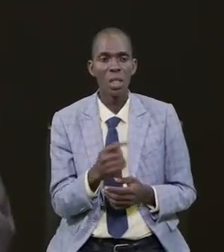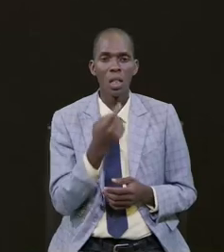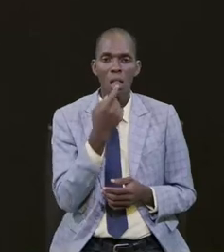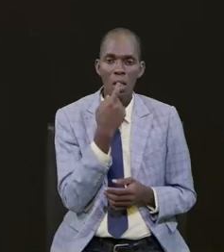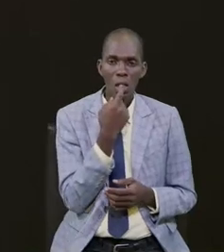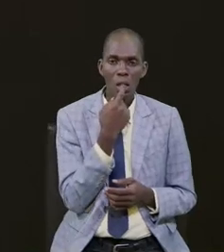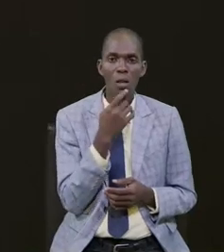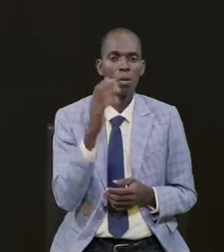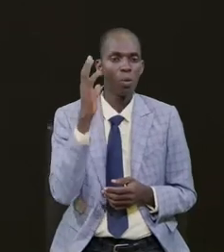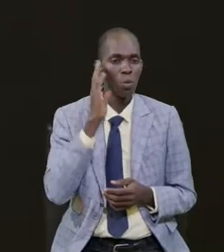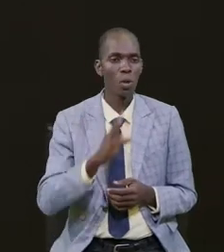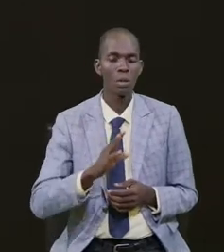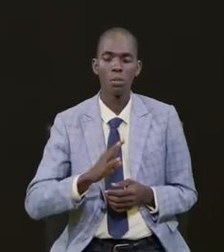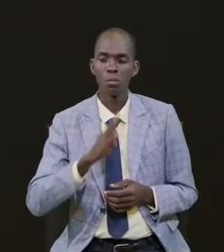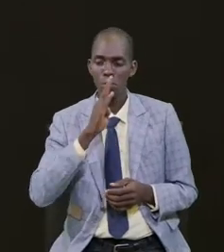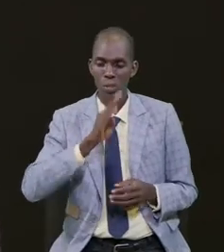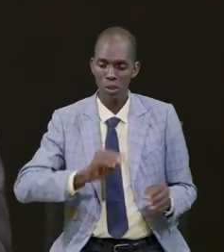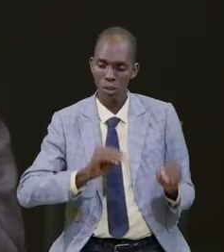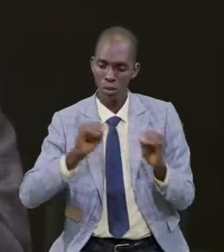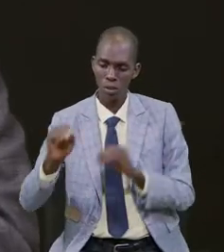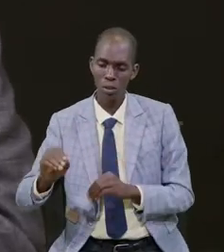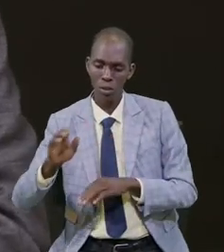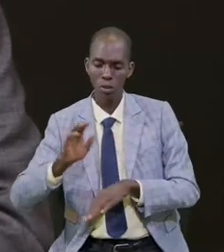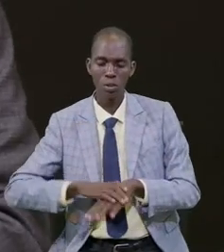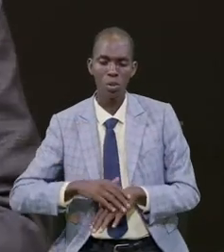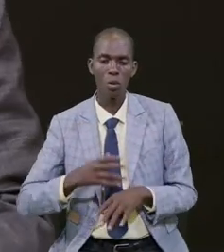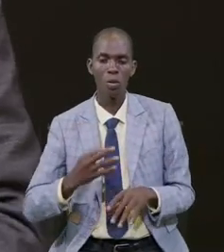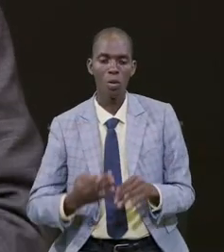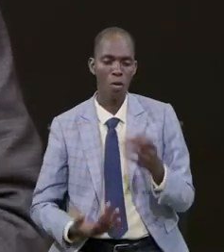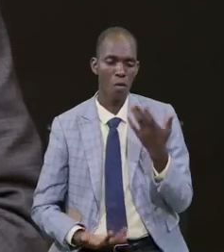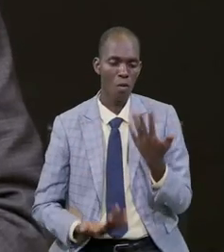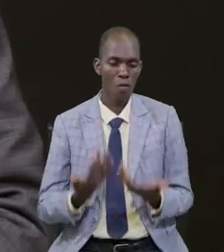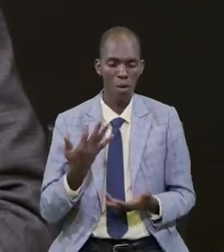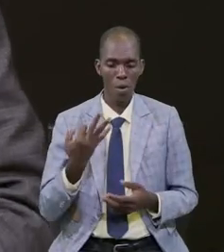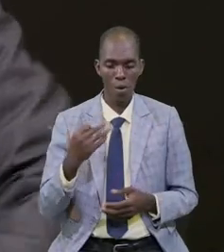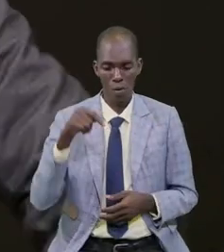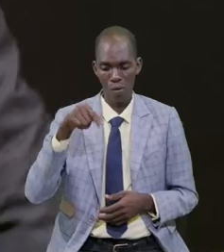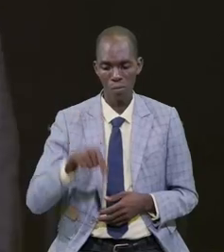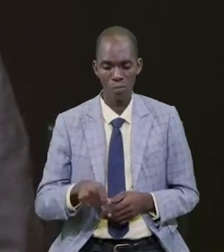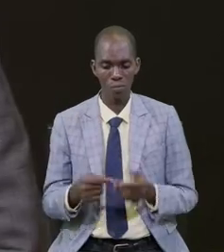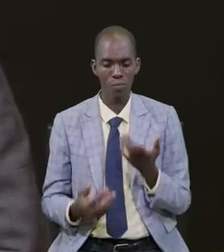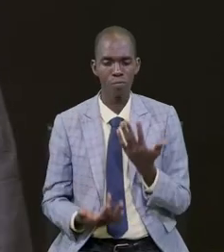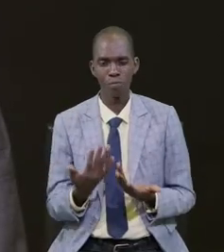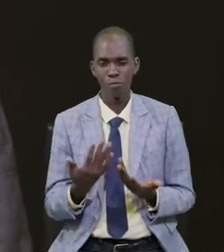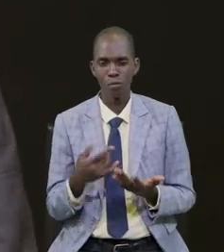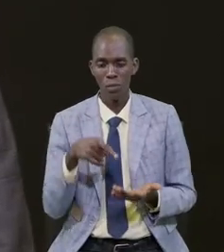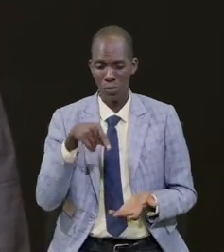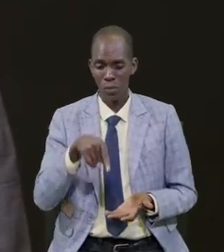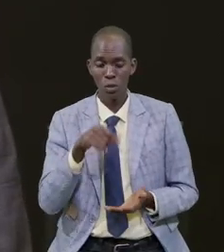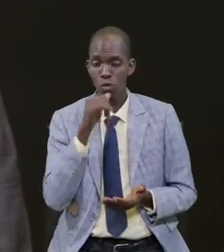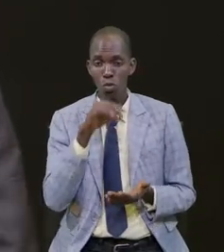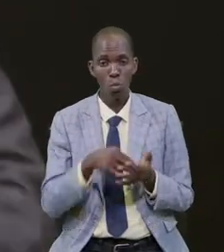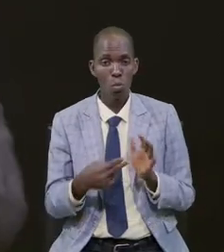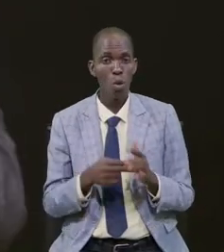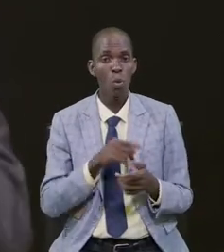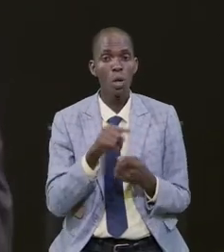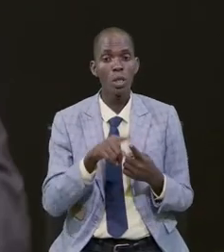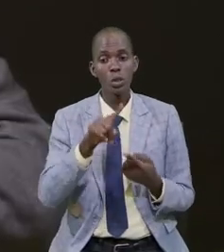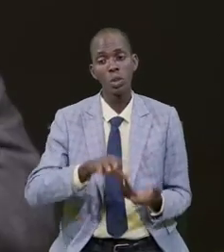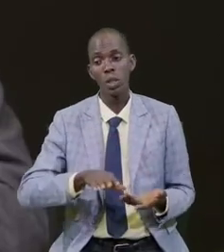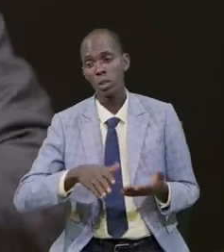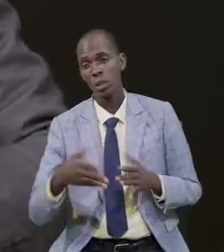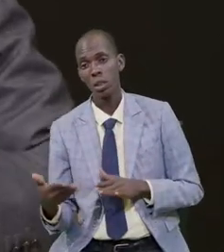va, que la langue va enflammer le feu de la gêne, cela ne veut pas dire que